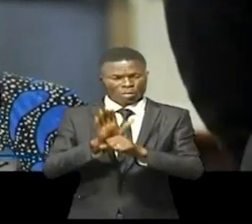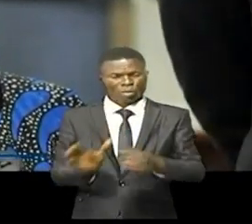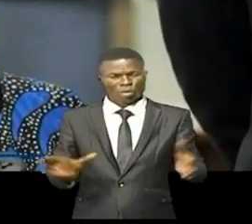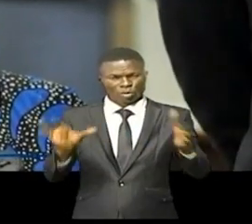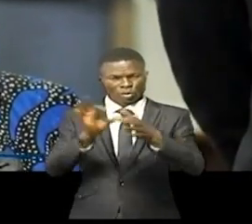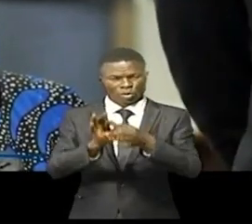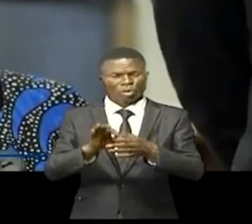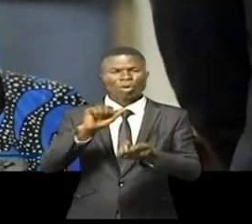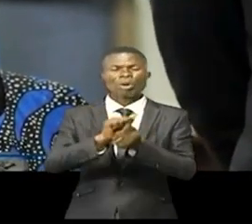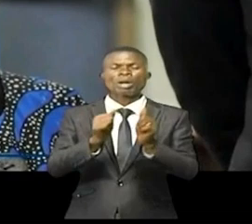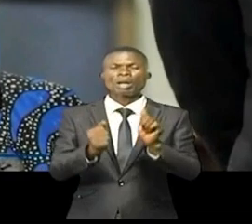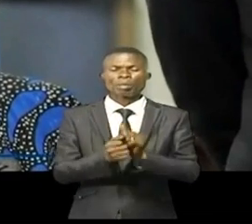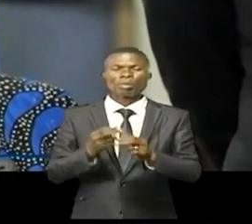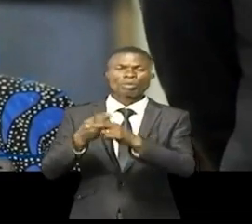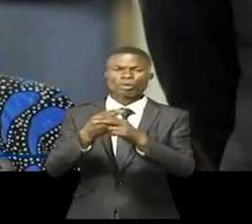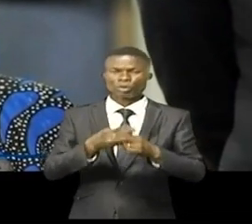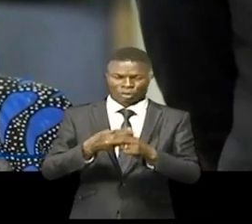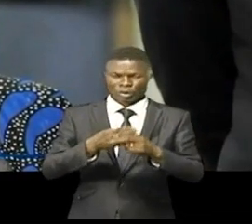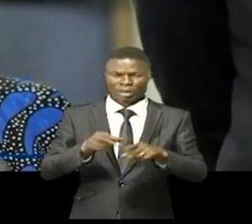autour des questions